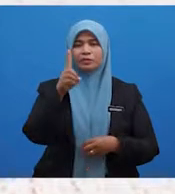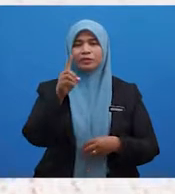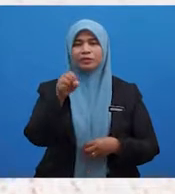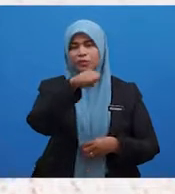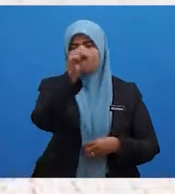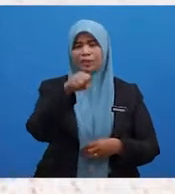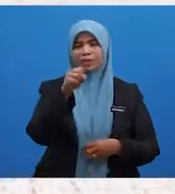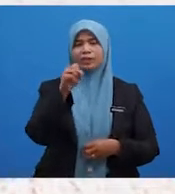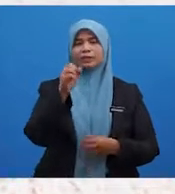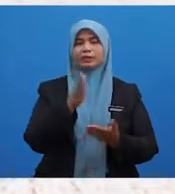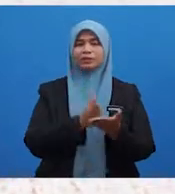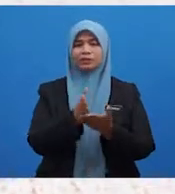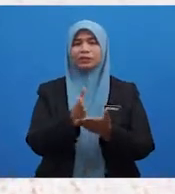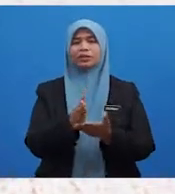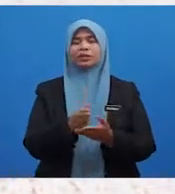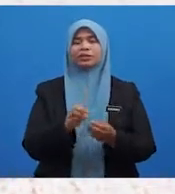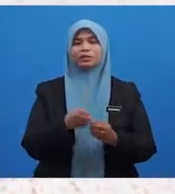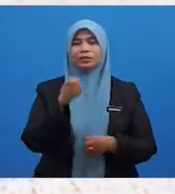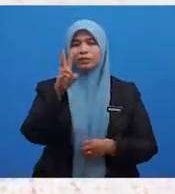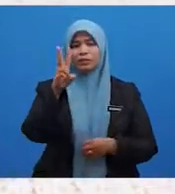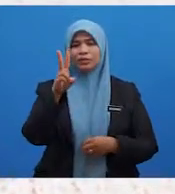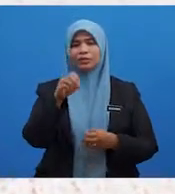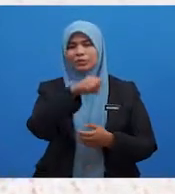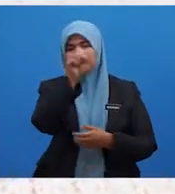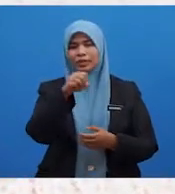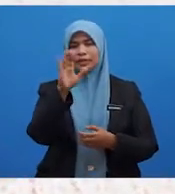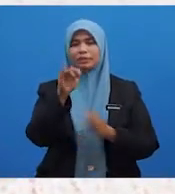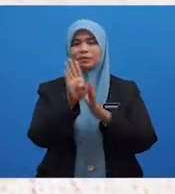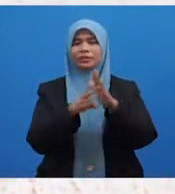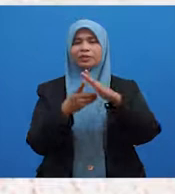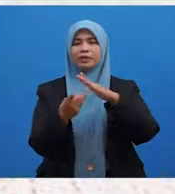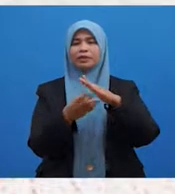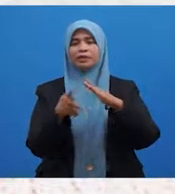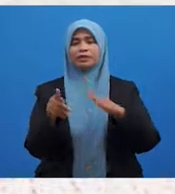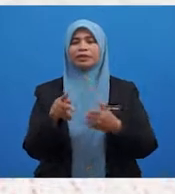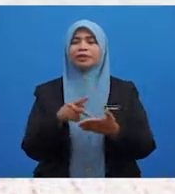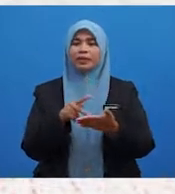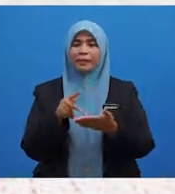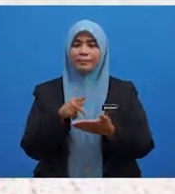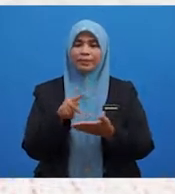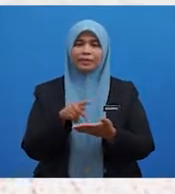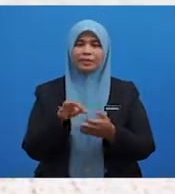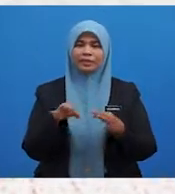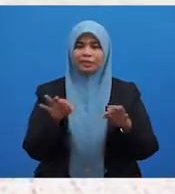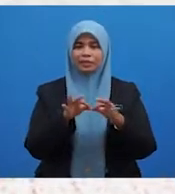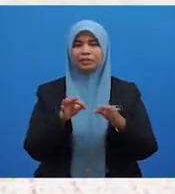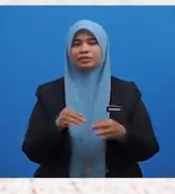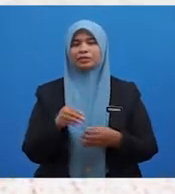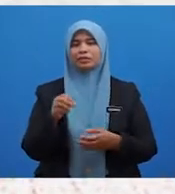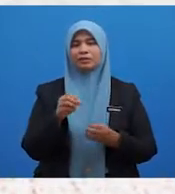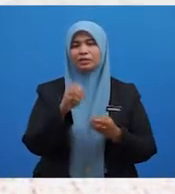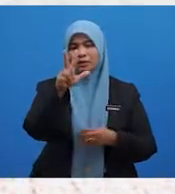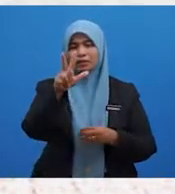pertama, soalan langsung, yang kedua, soalan yang berdasarkan petikan,